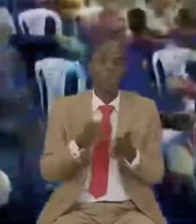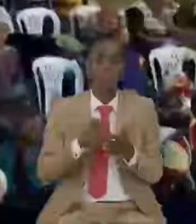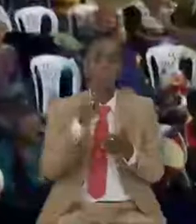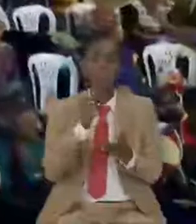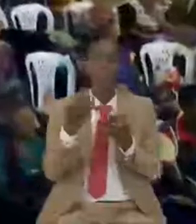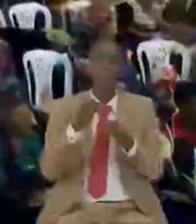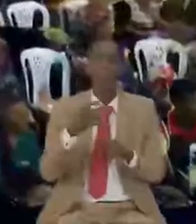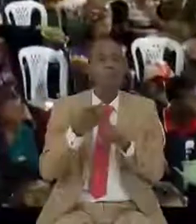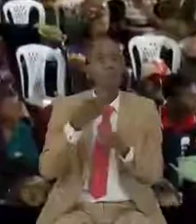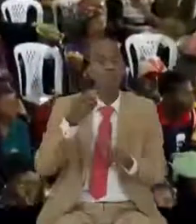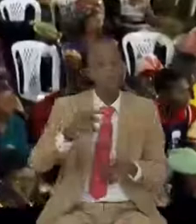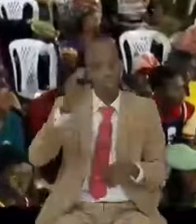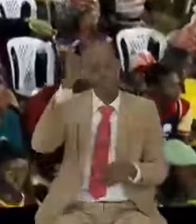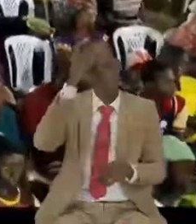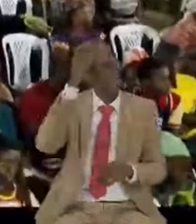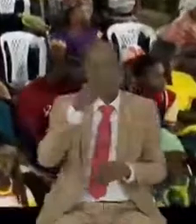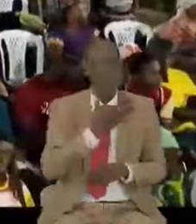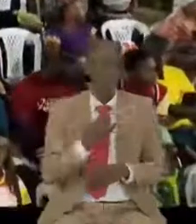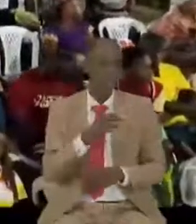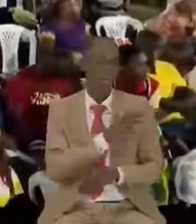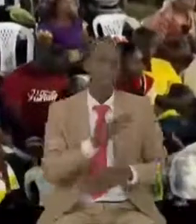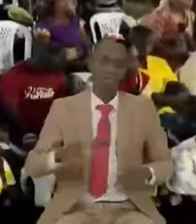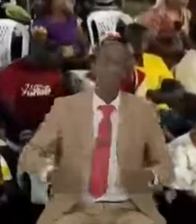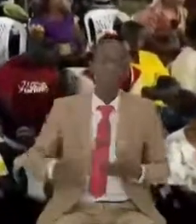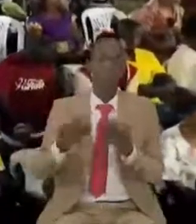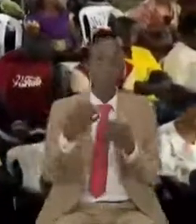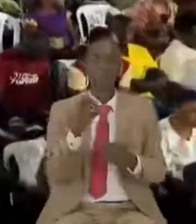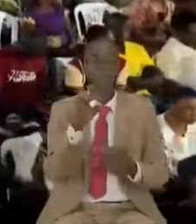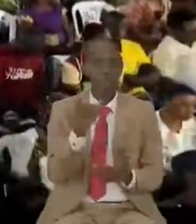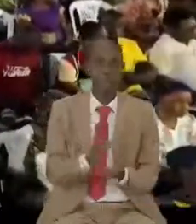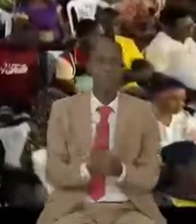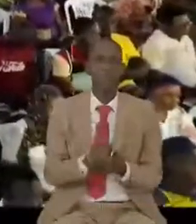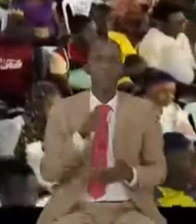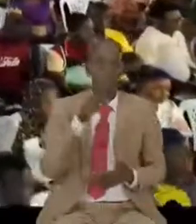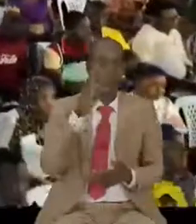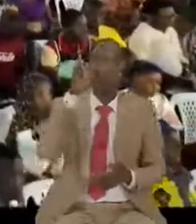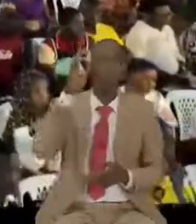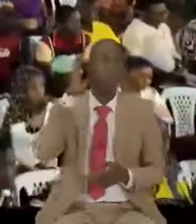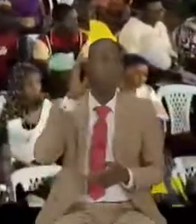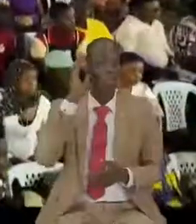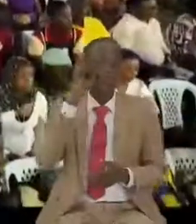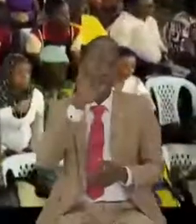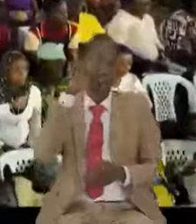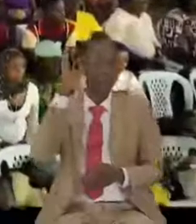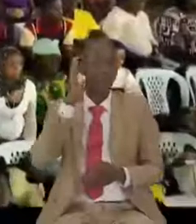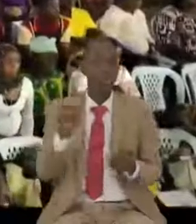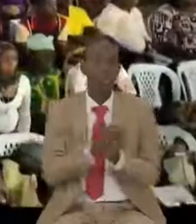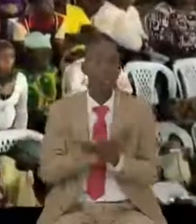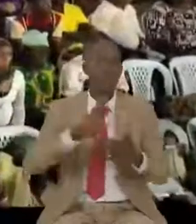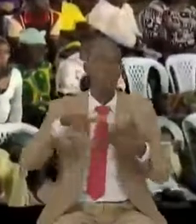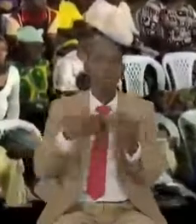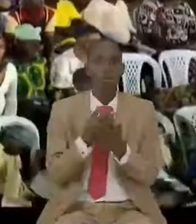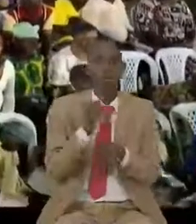une oppression là-bas, cela provient du diable. Et Christ est venu afin